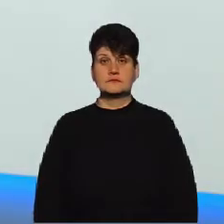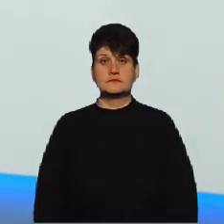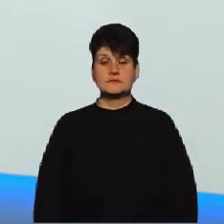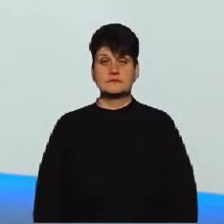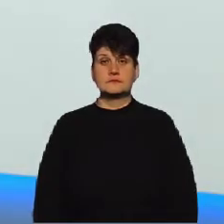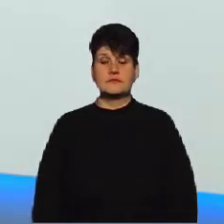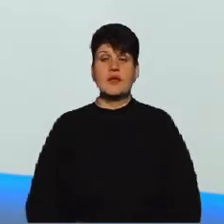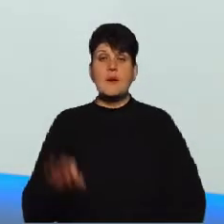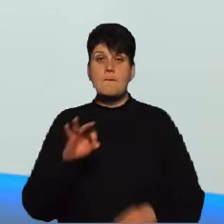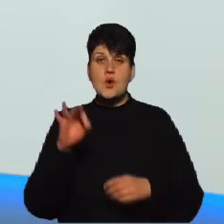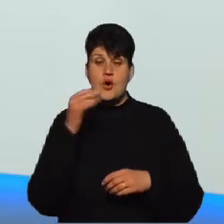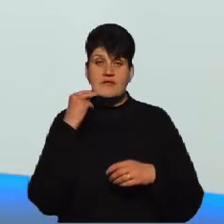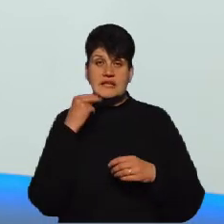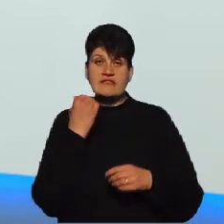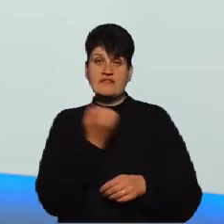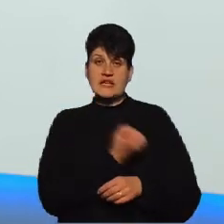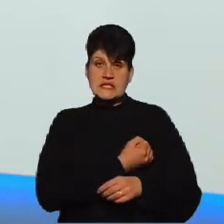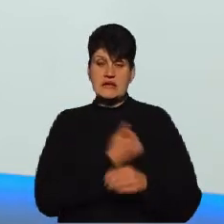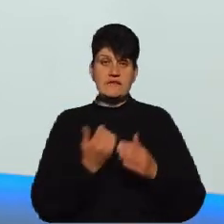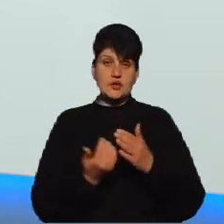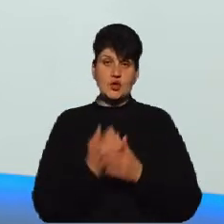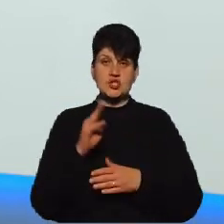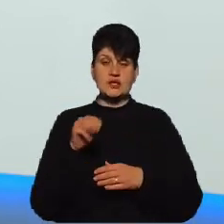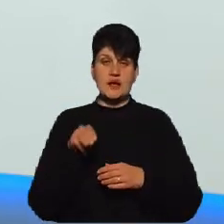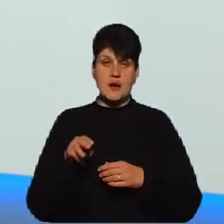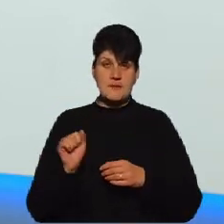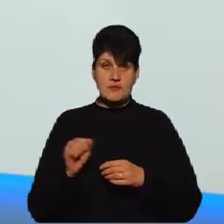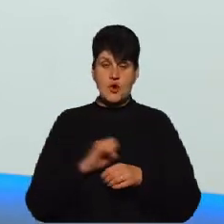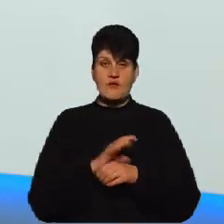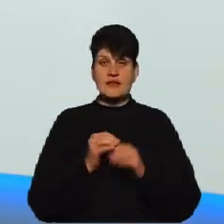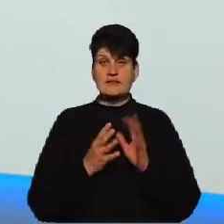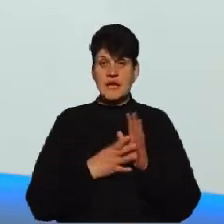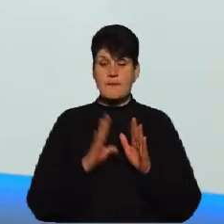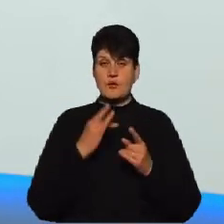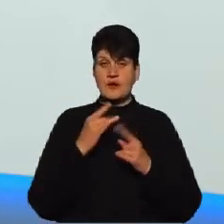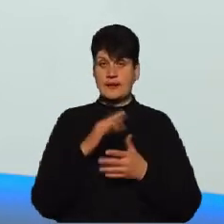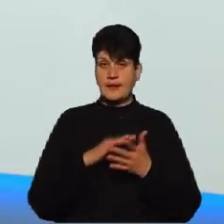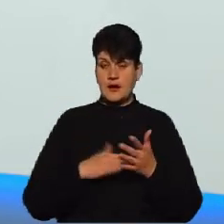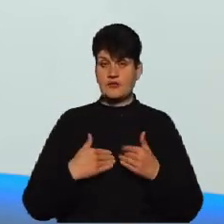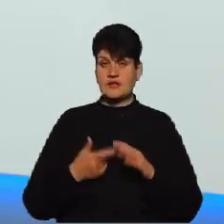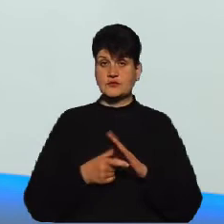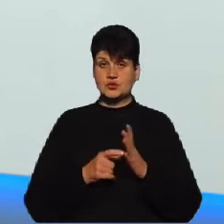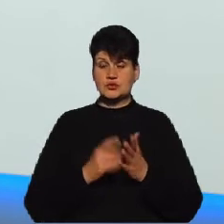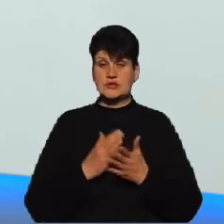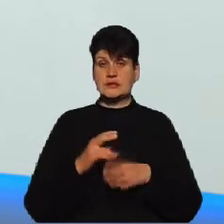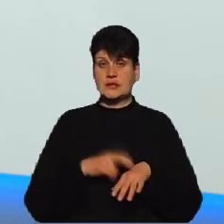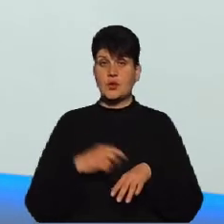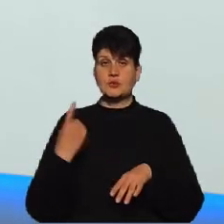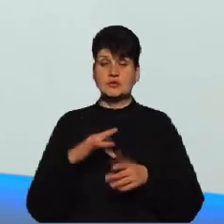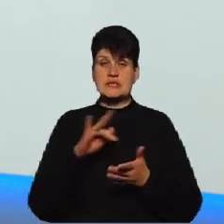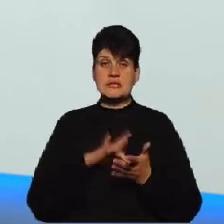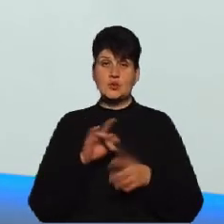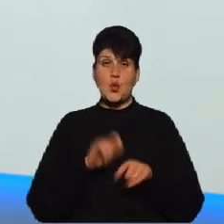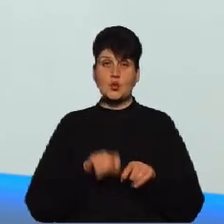про ефективність вакцинації від нових штамів COVID-19 будемо говорити далі. У нашій студії епідеміолог обласного центру контролю хвороб